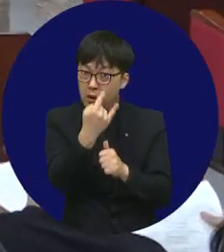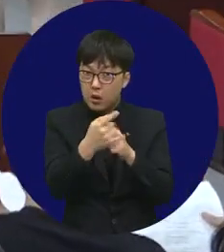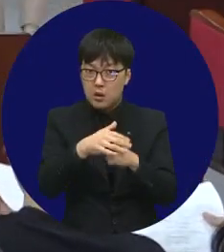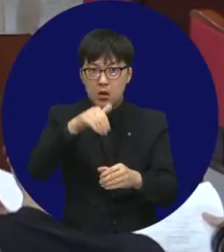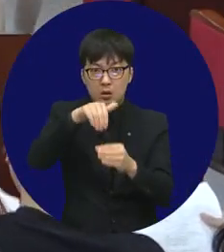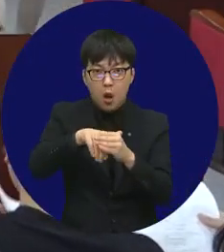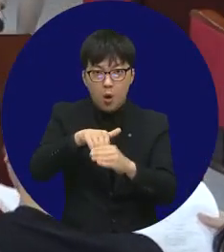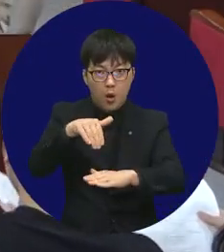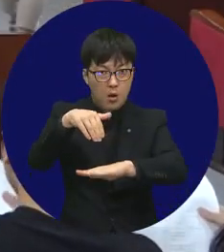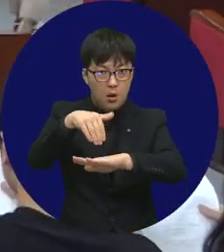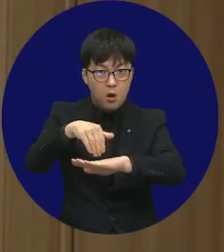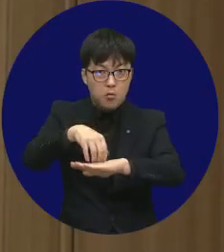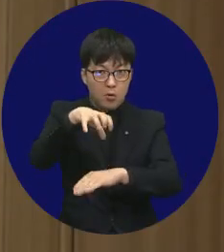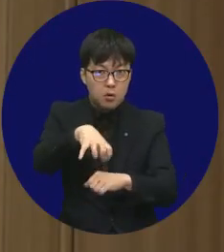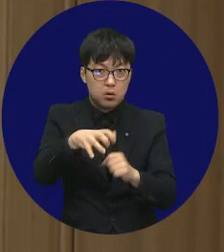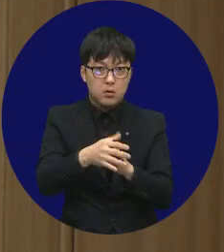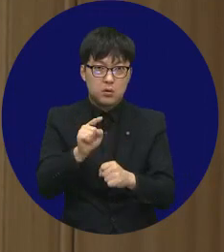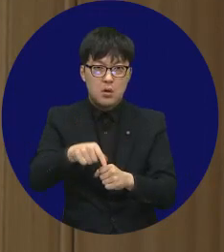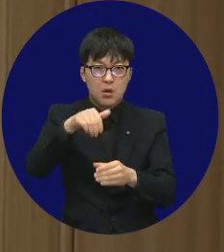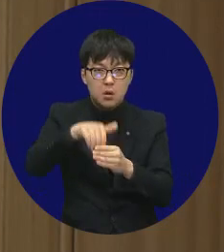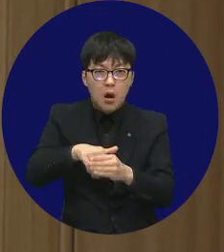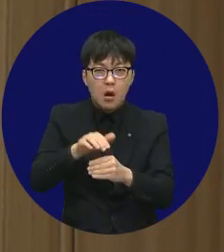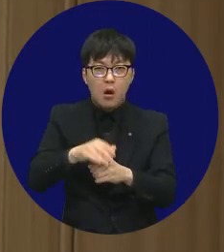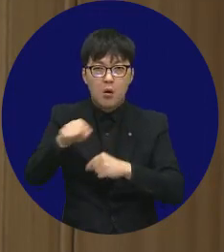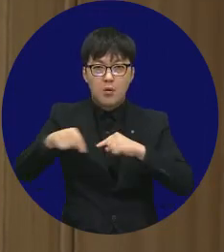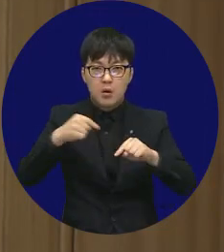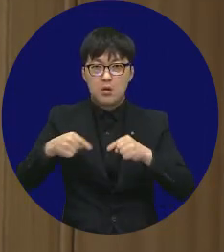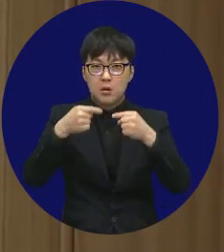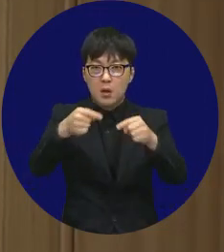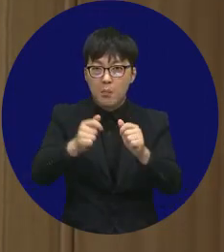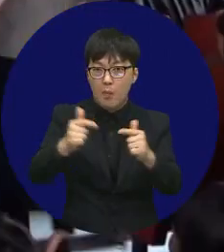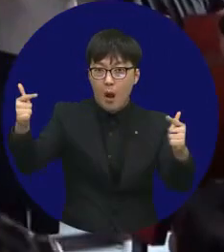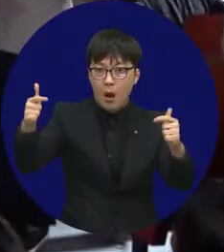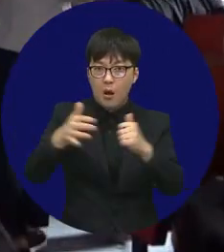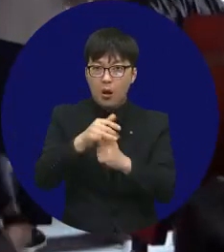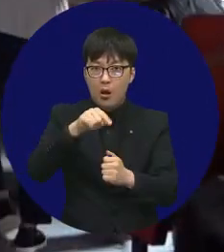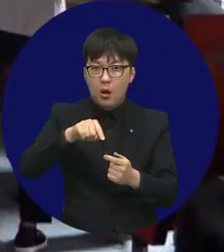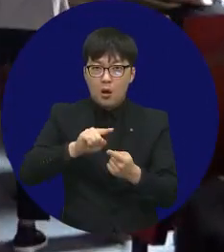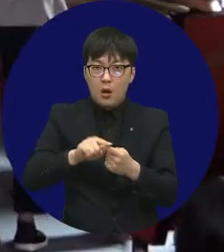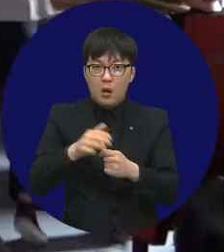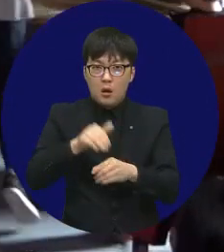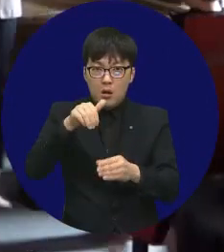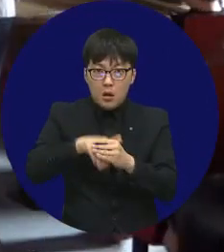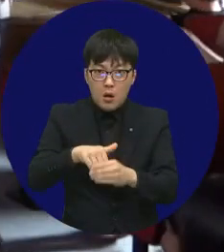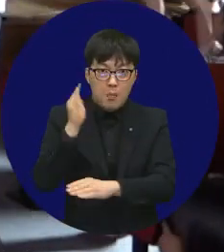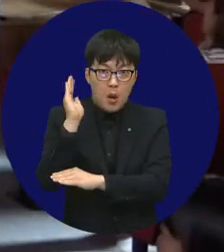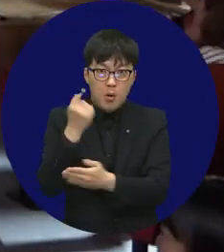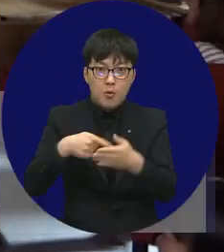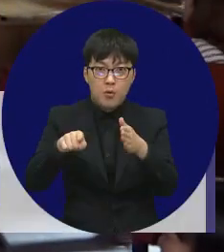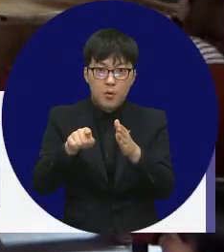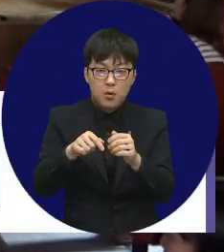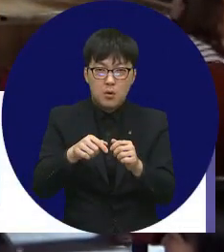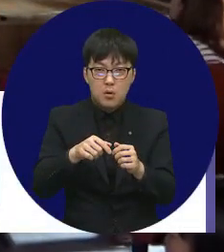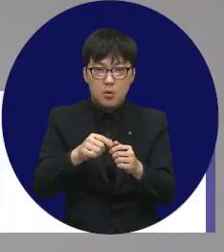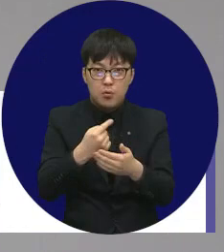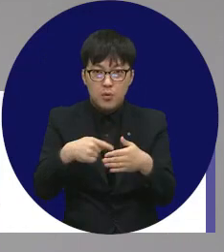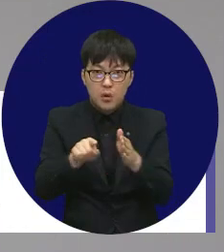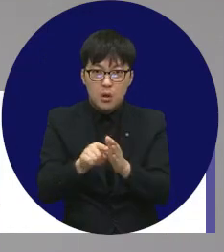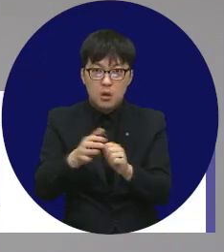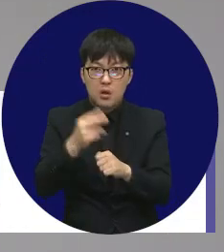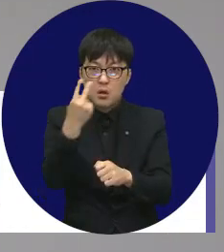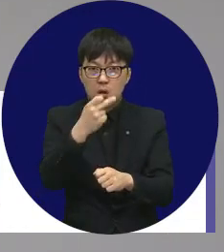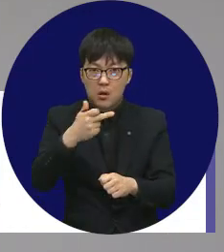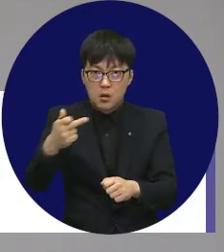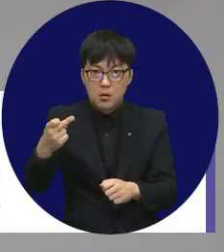중앙선거관리위원회 선거연수원은 유권자의 선거 정치 참여 활성화와 선거 강연을 통한 주권의식을 높이기 위해 지난